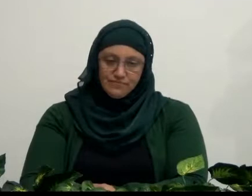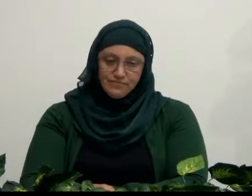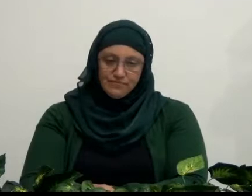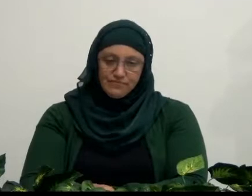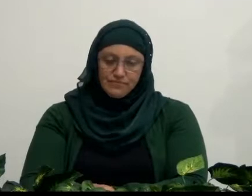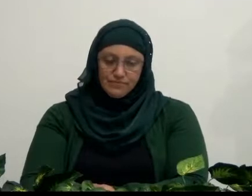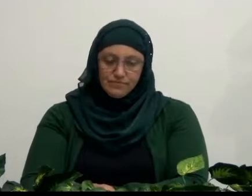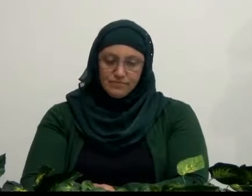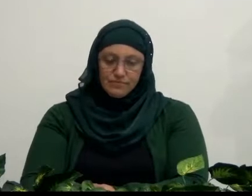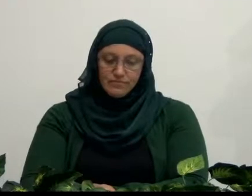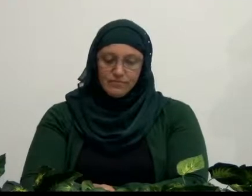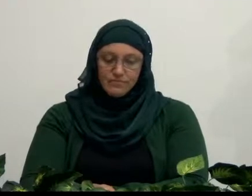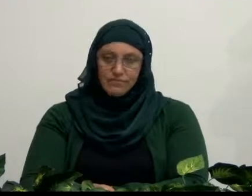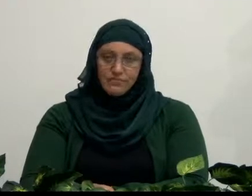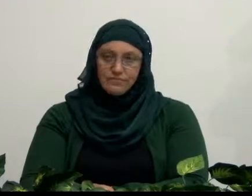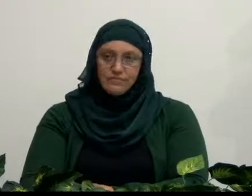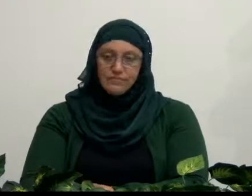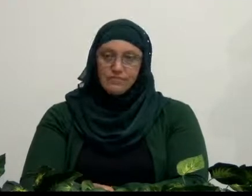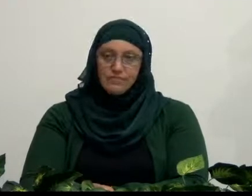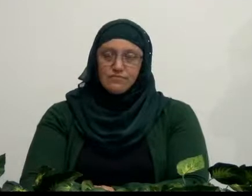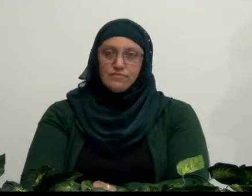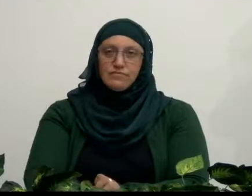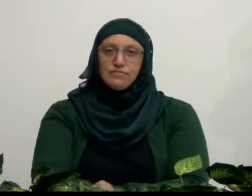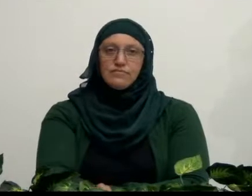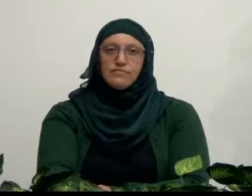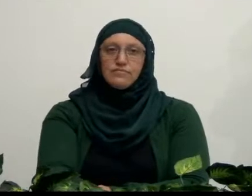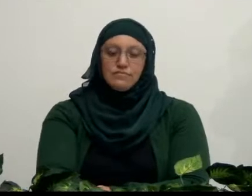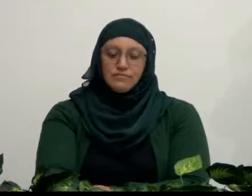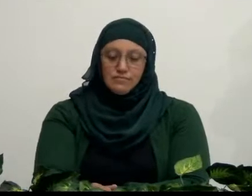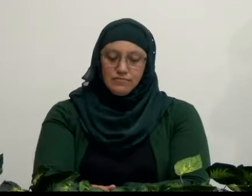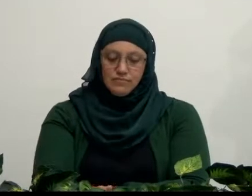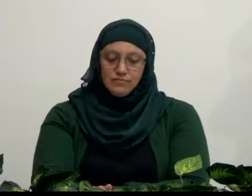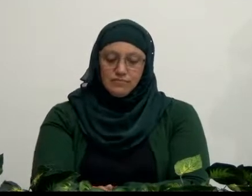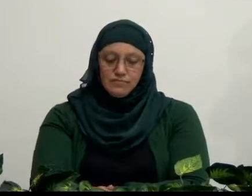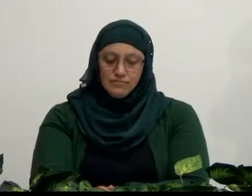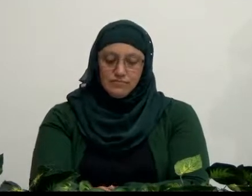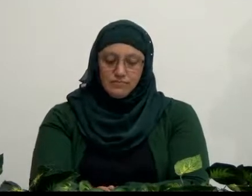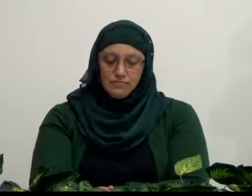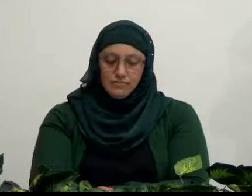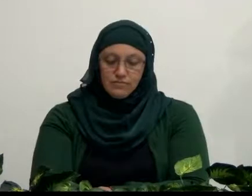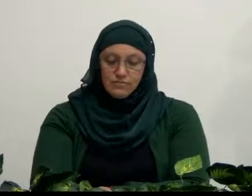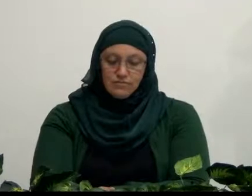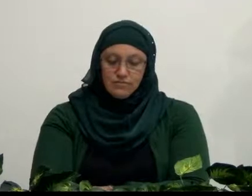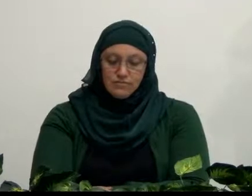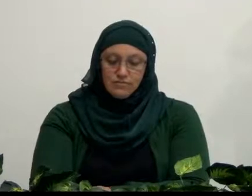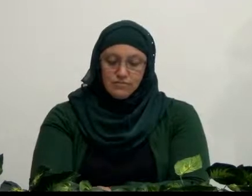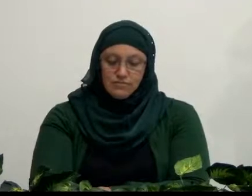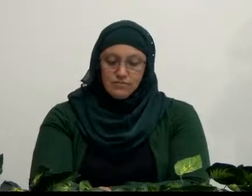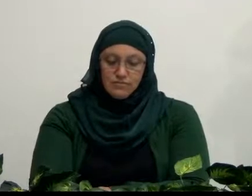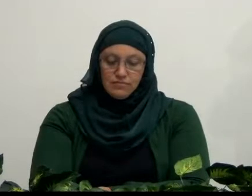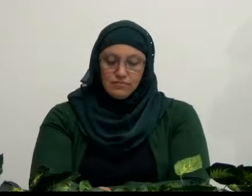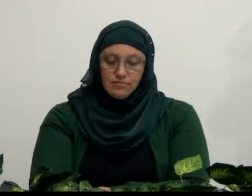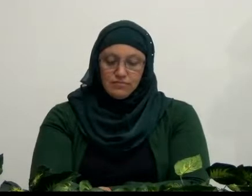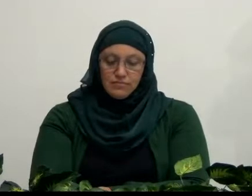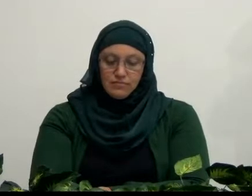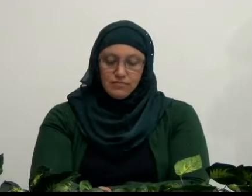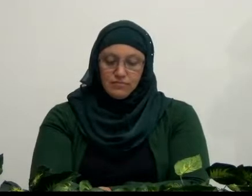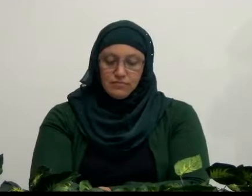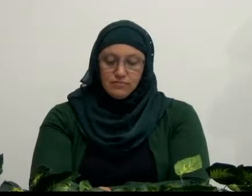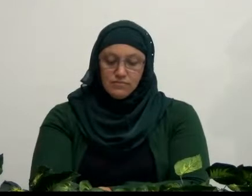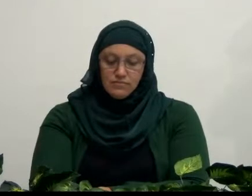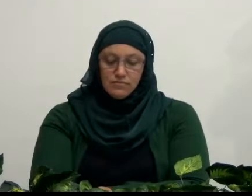پیوست علی دست علی دست خدا چشم من